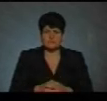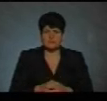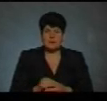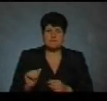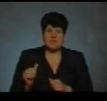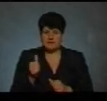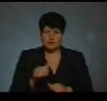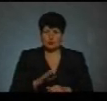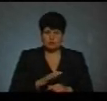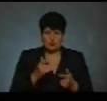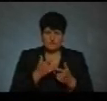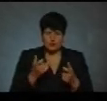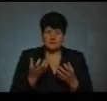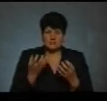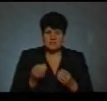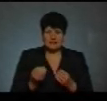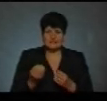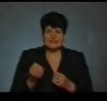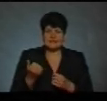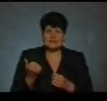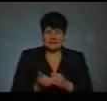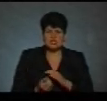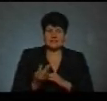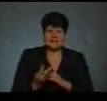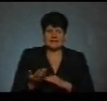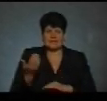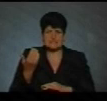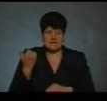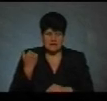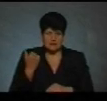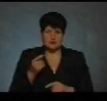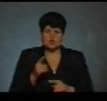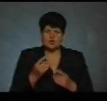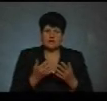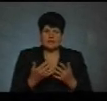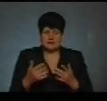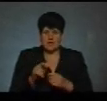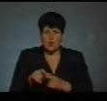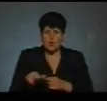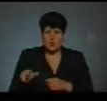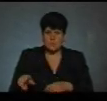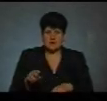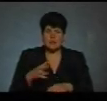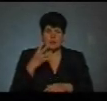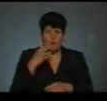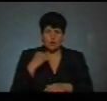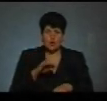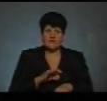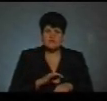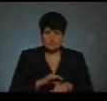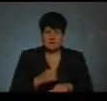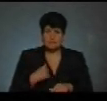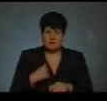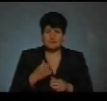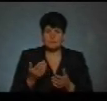первинна була інформація ще десь тижня три назад про те, що декілька громадян Молдови захворіли. Ми